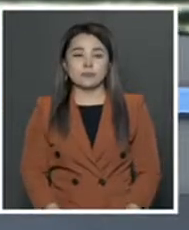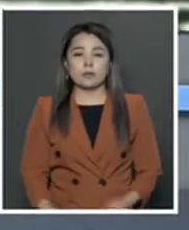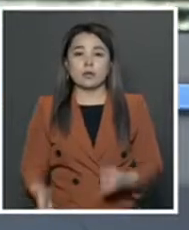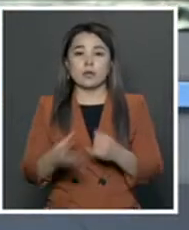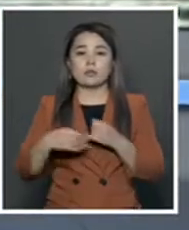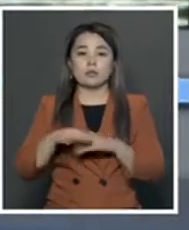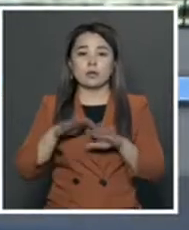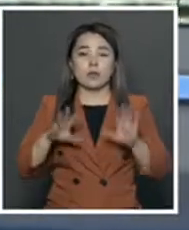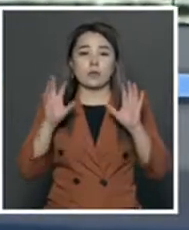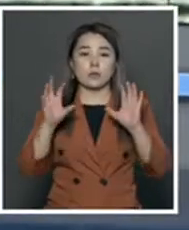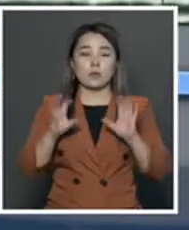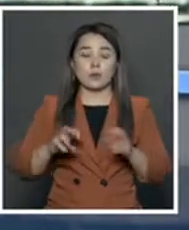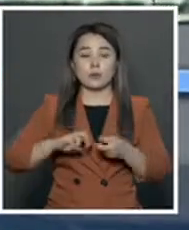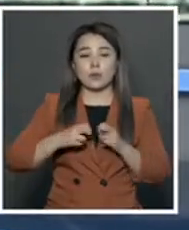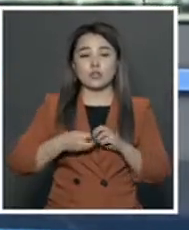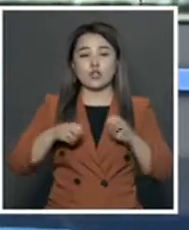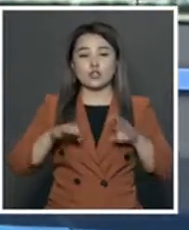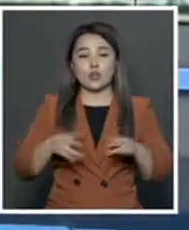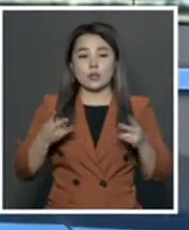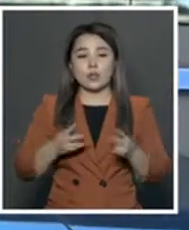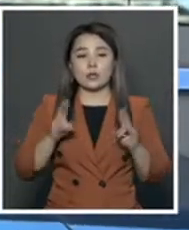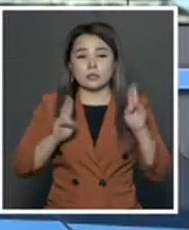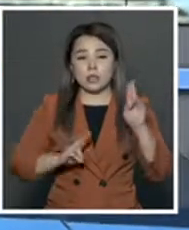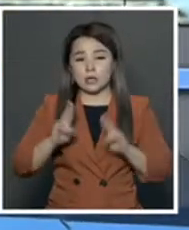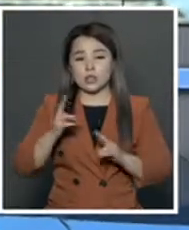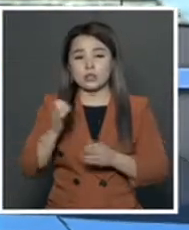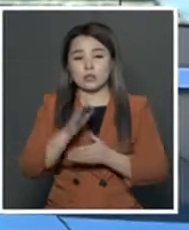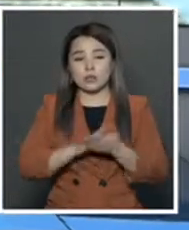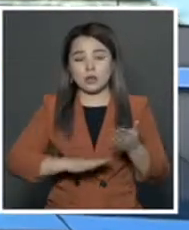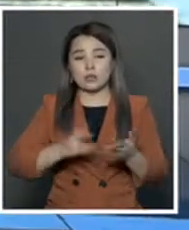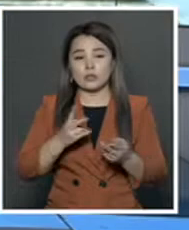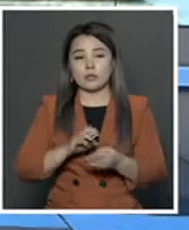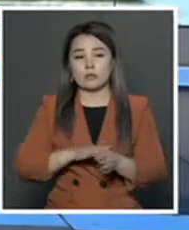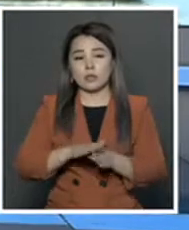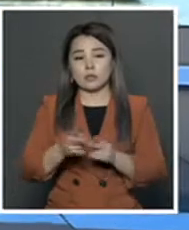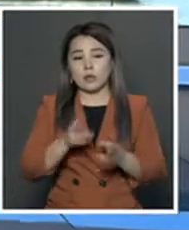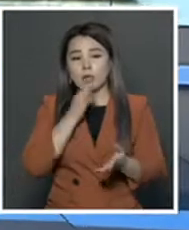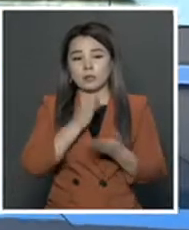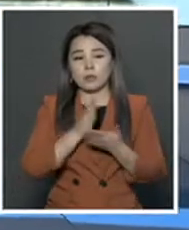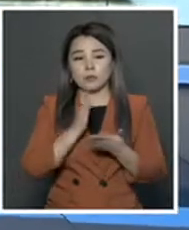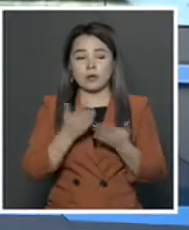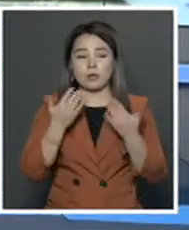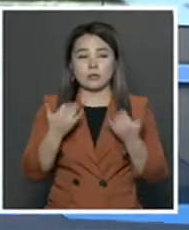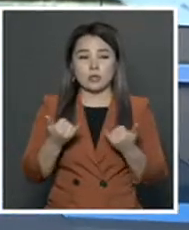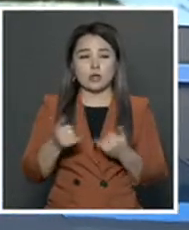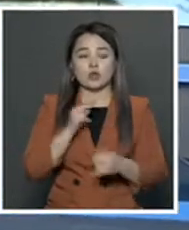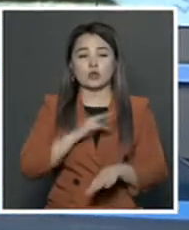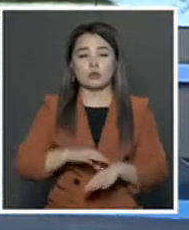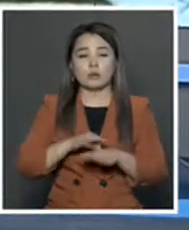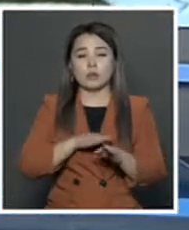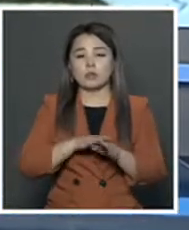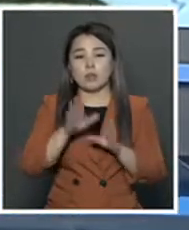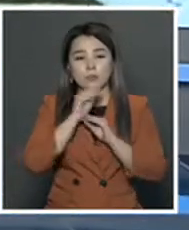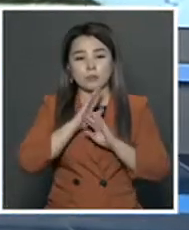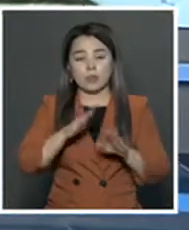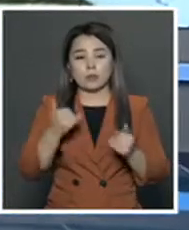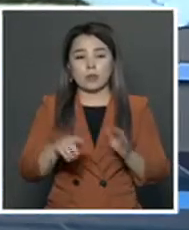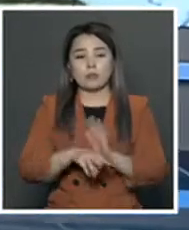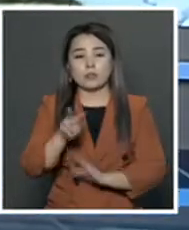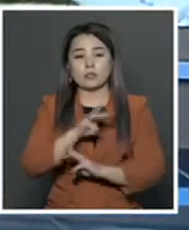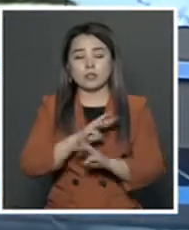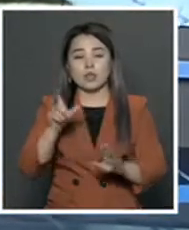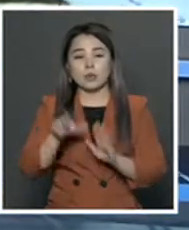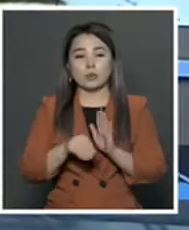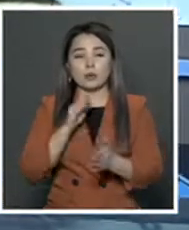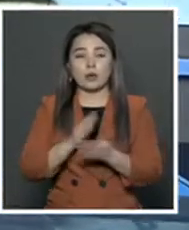Жер кодексі бойынша мәселелерді шешу амалдары әлі де жетілдіруді қажет етеді. Мардымды жұмыс атқарылмай жатыр. Мәжіліс депутаты